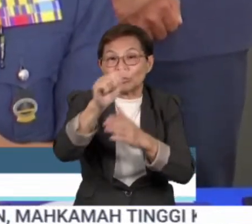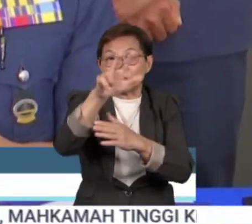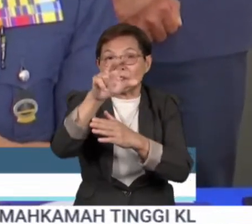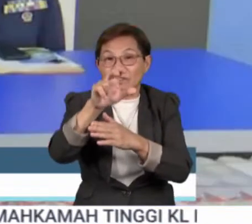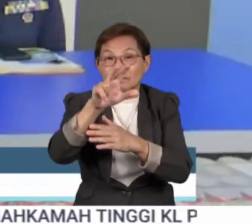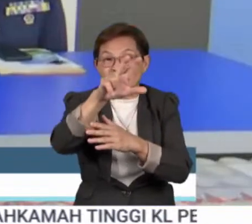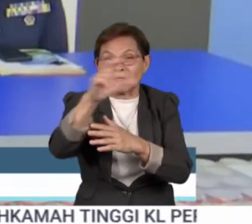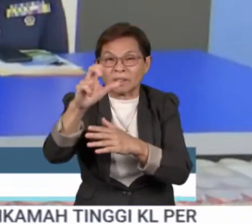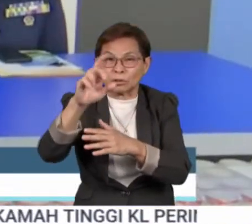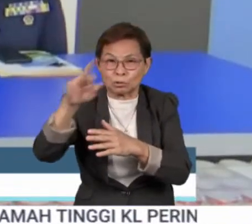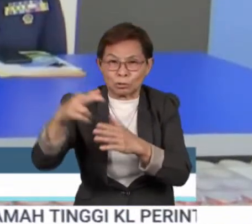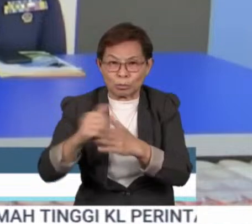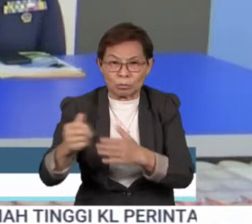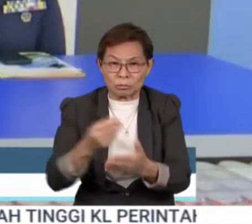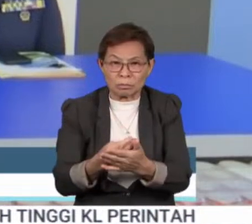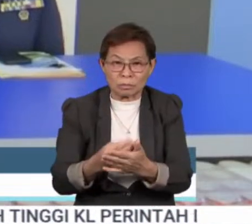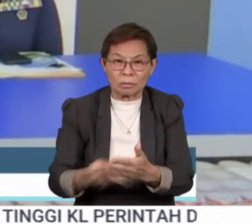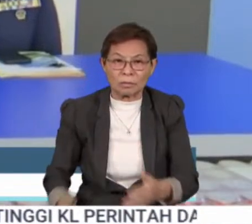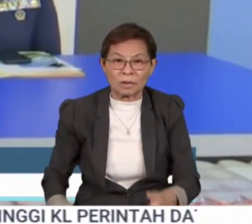RM300,000.